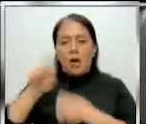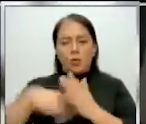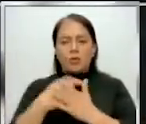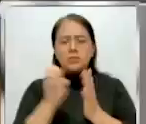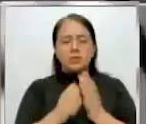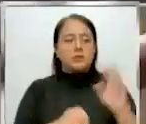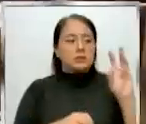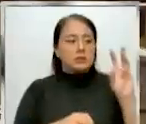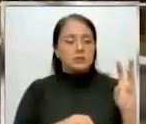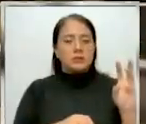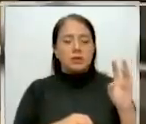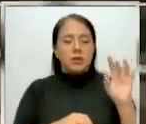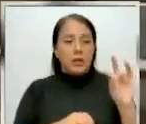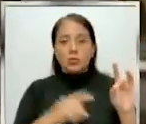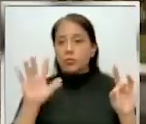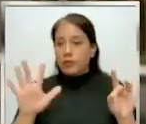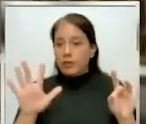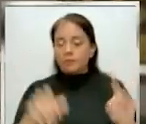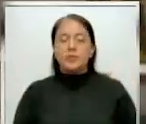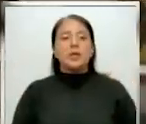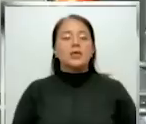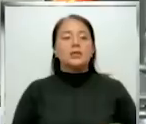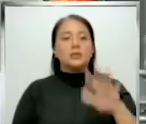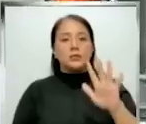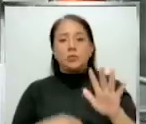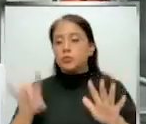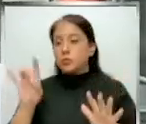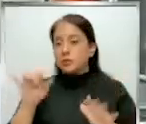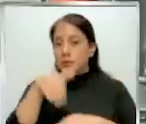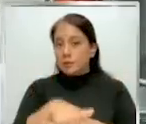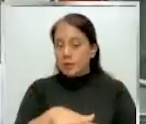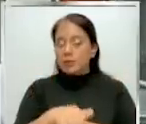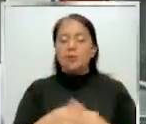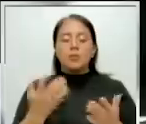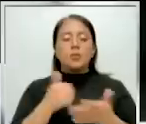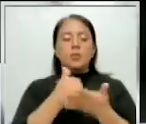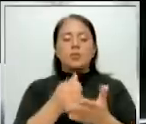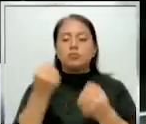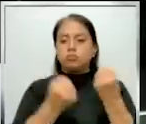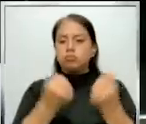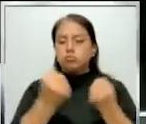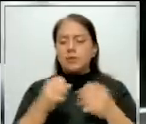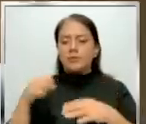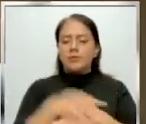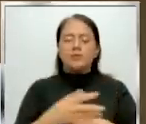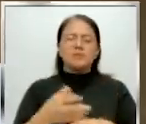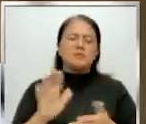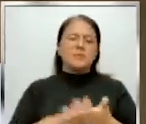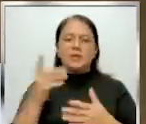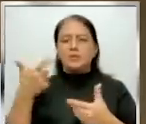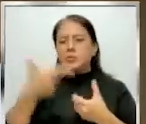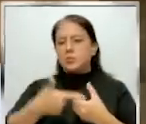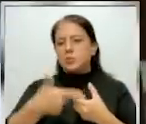at alas 5 ng hapon hanggang alas 8 ng gabi. Ito raw ay para matulungan ang mga drivers sa epekto ng pagtaas ng presyo ng ilang